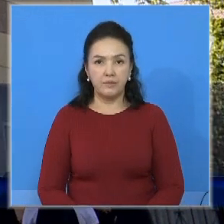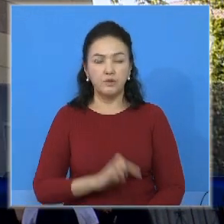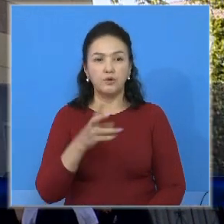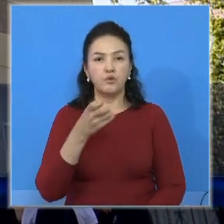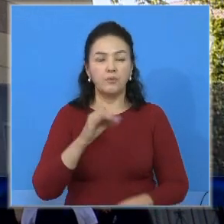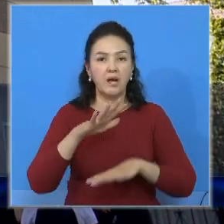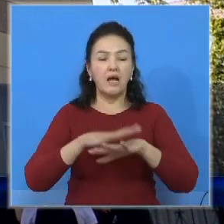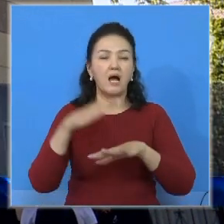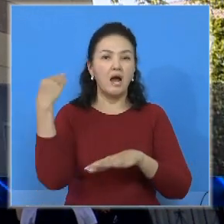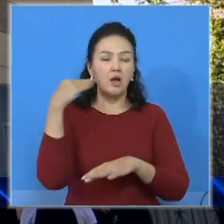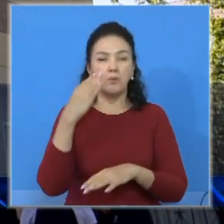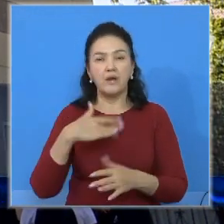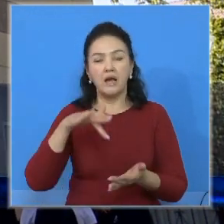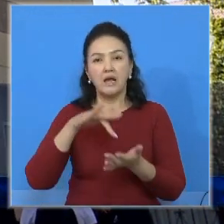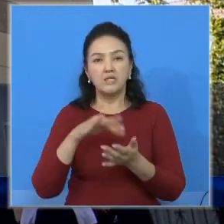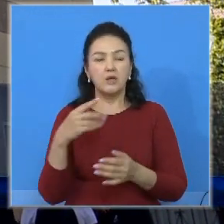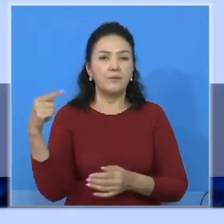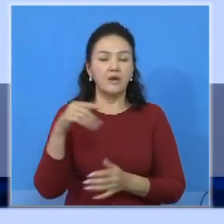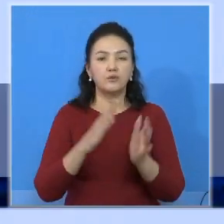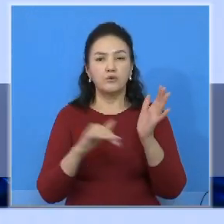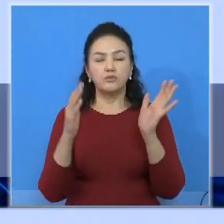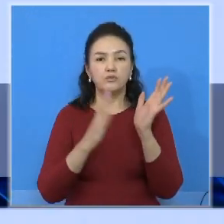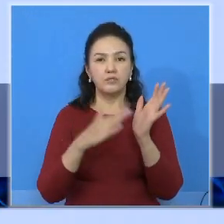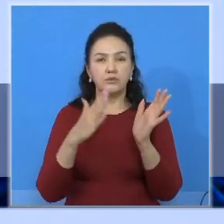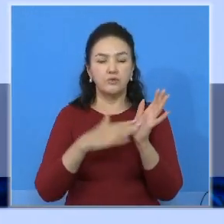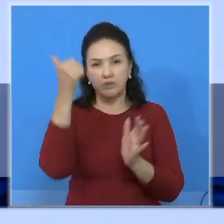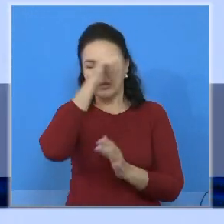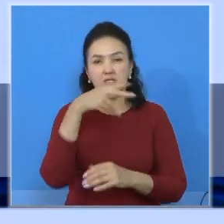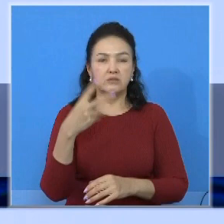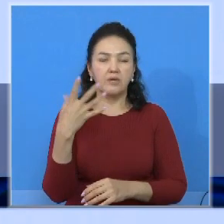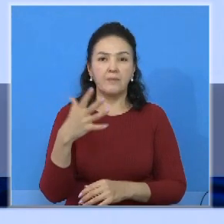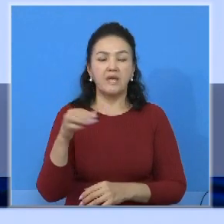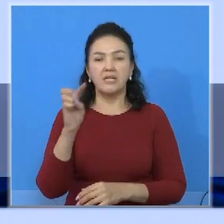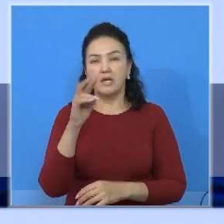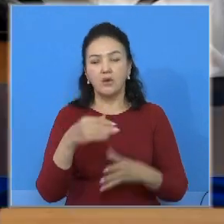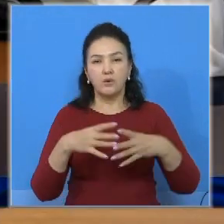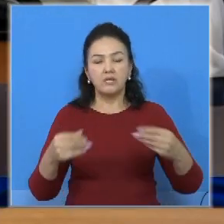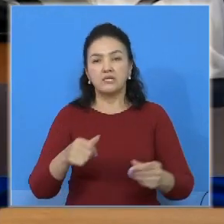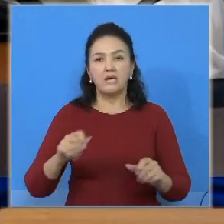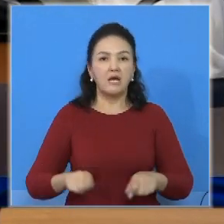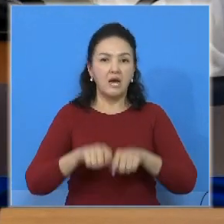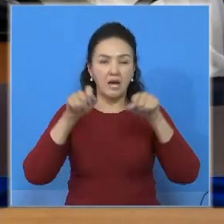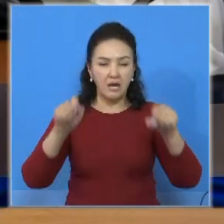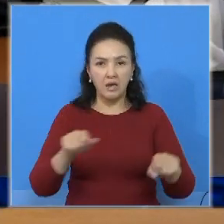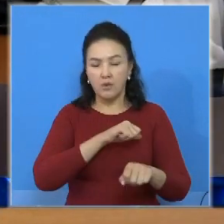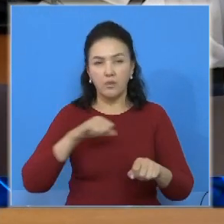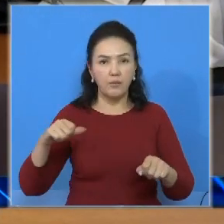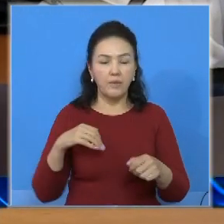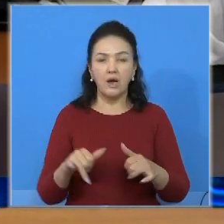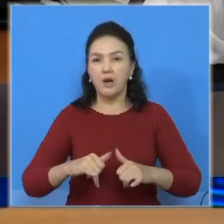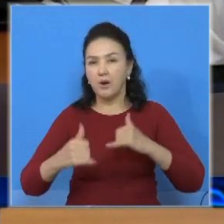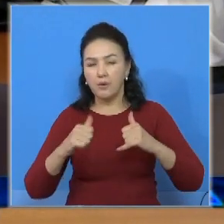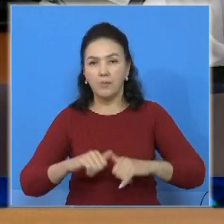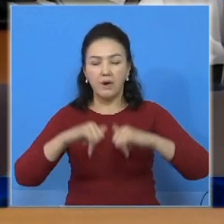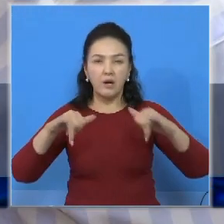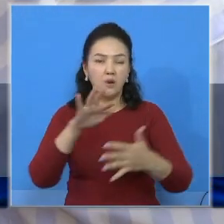Нурбанктың Ақтөбе қаласындағы филиалы 1999 жылдың 25-ші наурызында ашылды. Аймақта өз позициясын нығайтуды